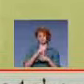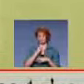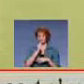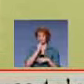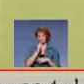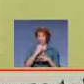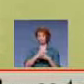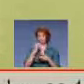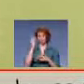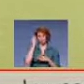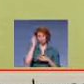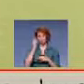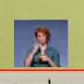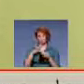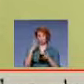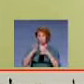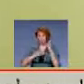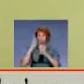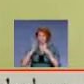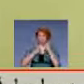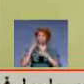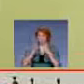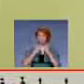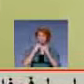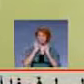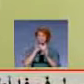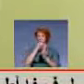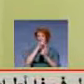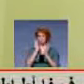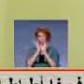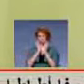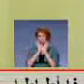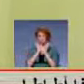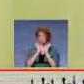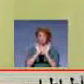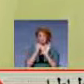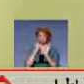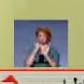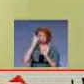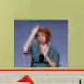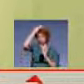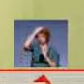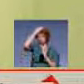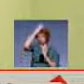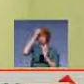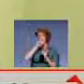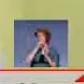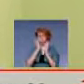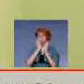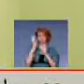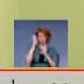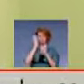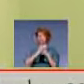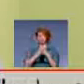الغرفه اللي بيتحرق فيها دايما وبتحرق دايما حلقه رقيه شرعيه وهيجيبوا اهل البيت كلهم عشان خاطر يكونوا متواجدين